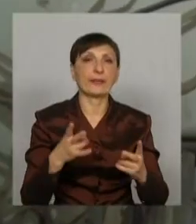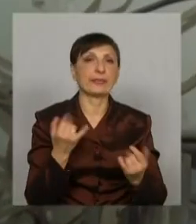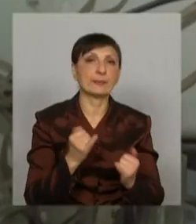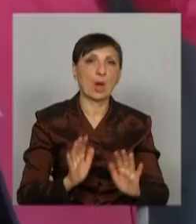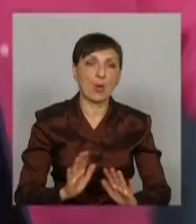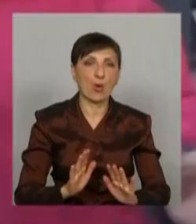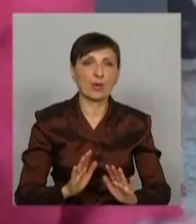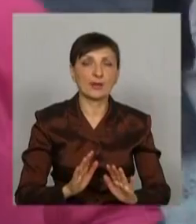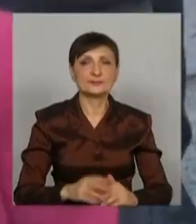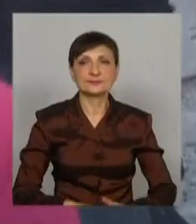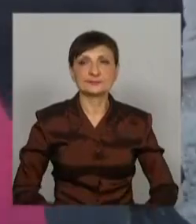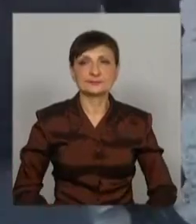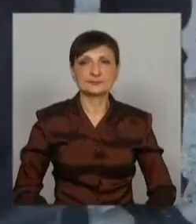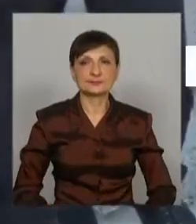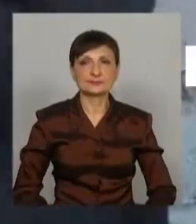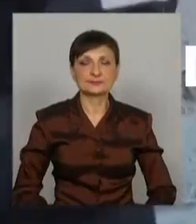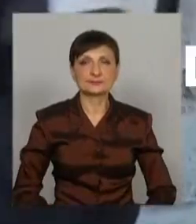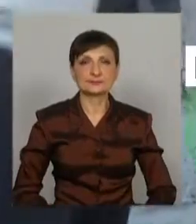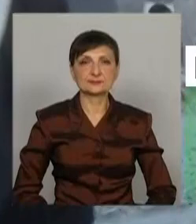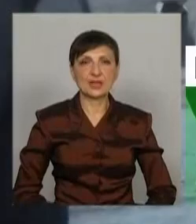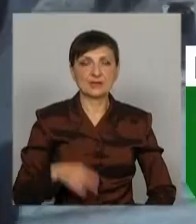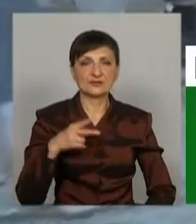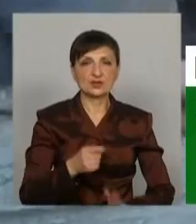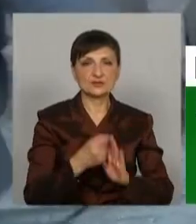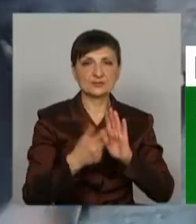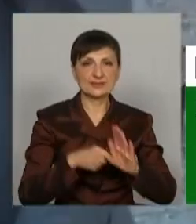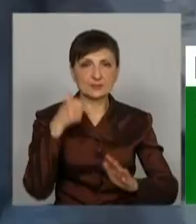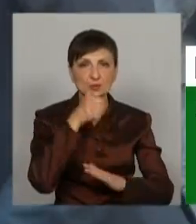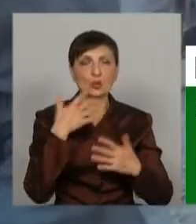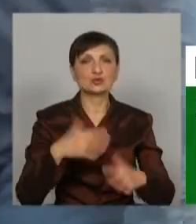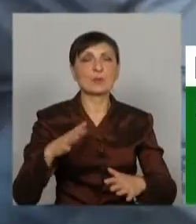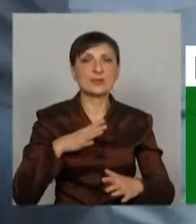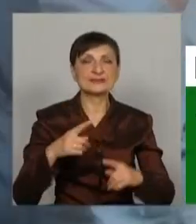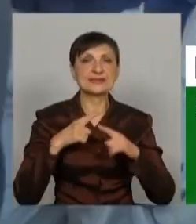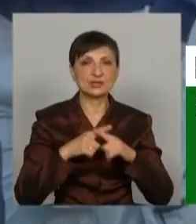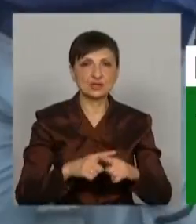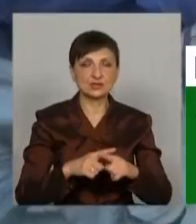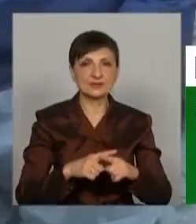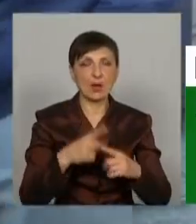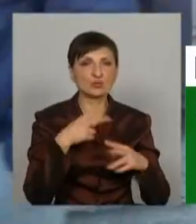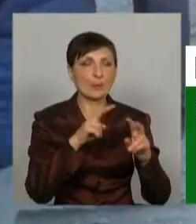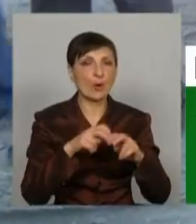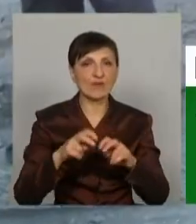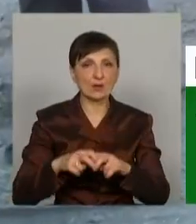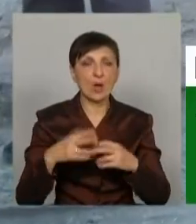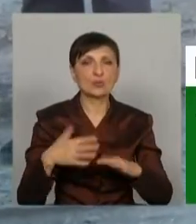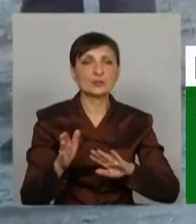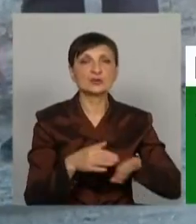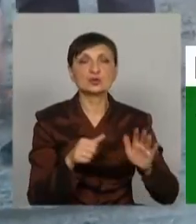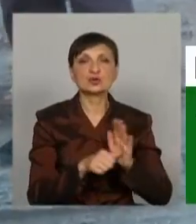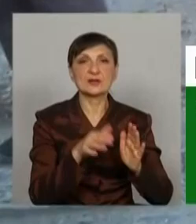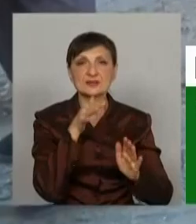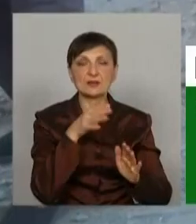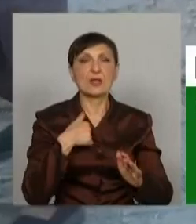восстановлению везде technical 2017 году уже было техническое освидетельствование прошло уже 6 лет я